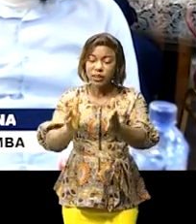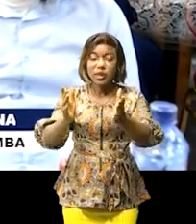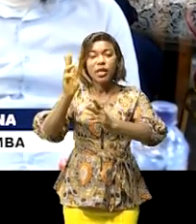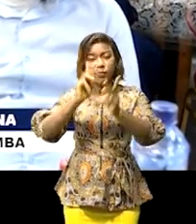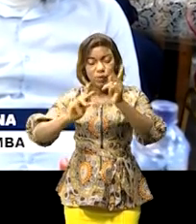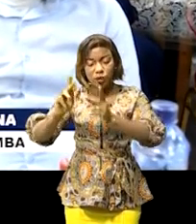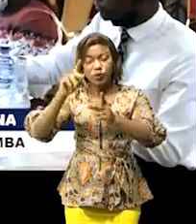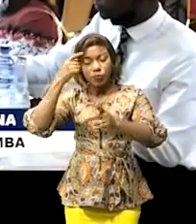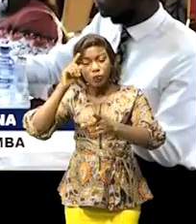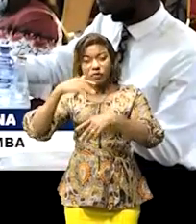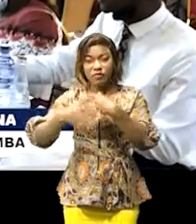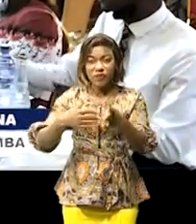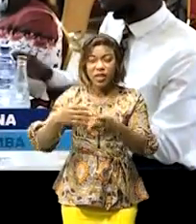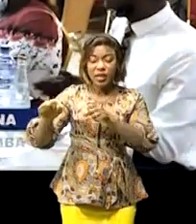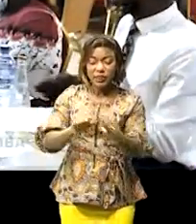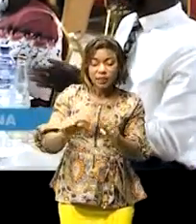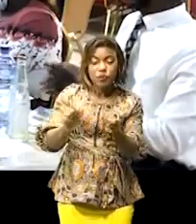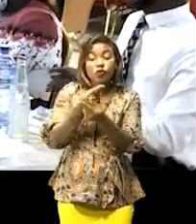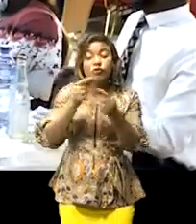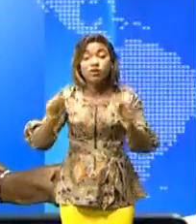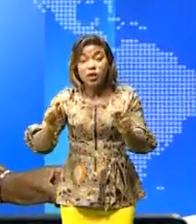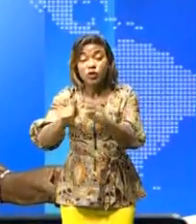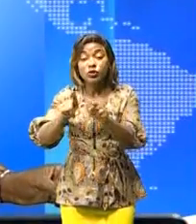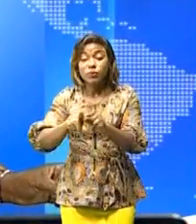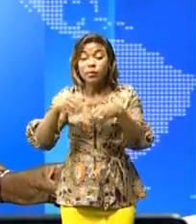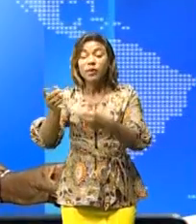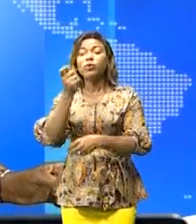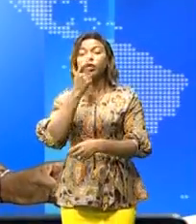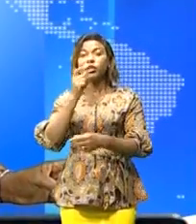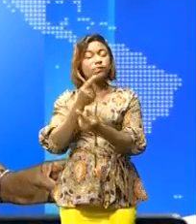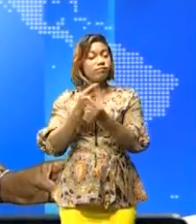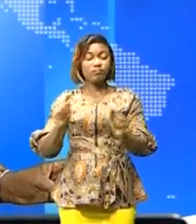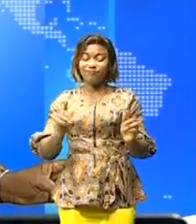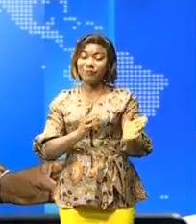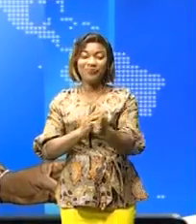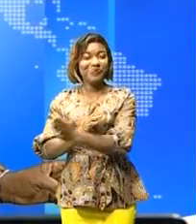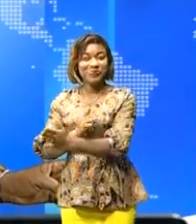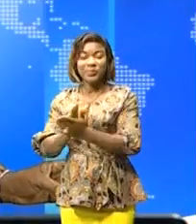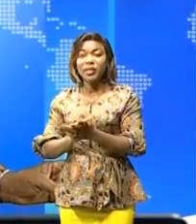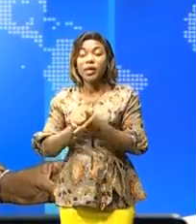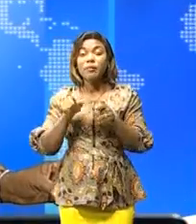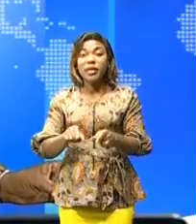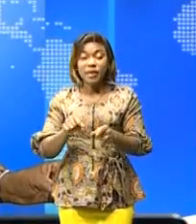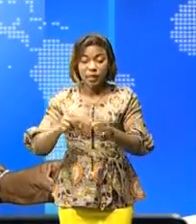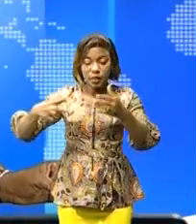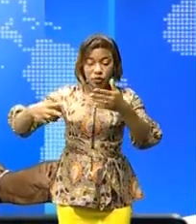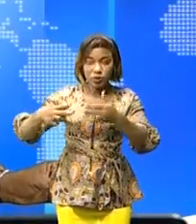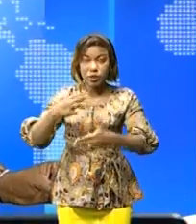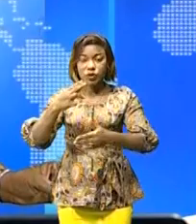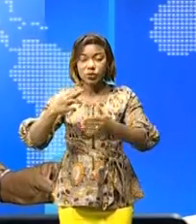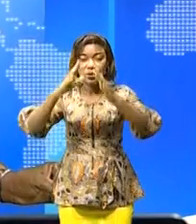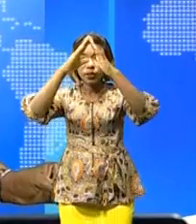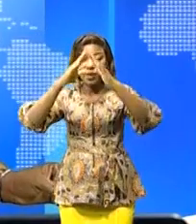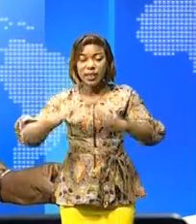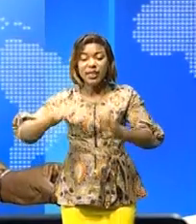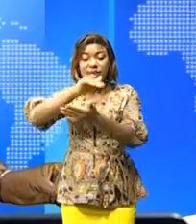au dépistage, à la prévention et au traitement. Suivez à présent l'inauguration de ce bâtiment de ce centre de